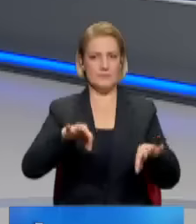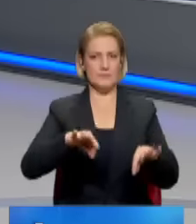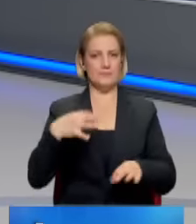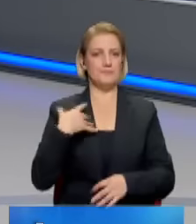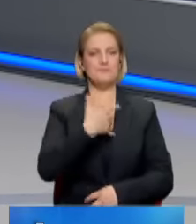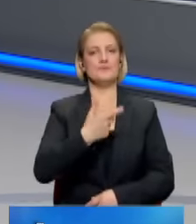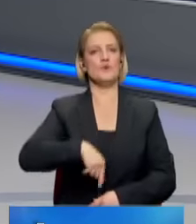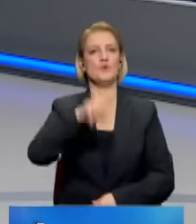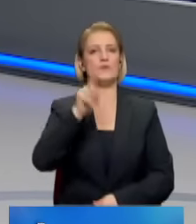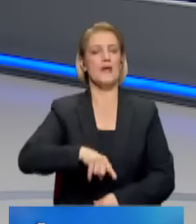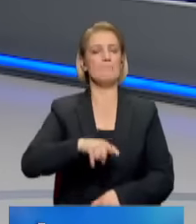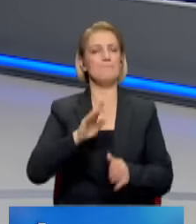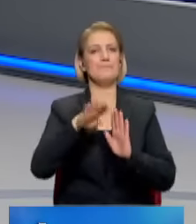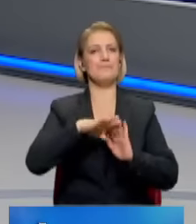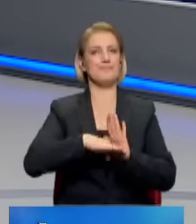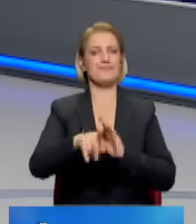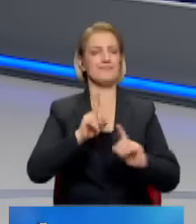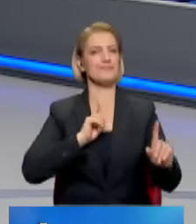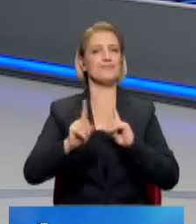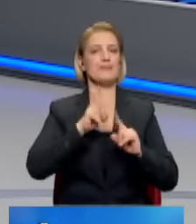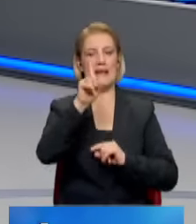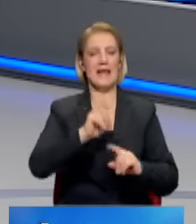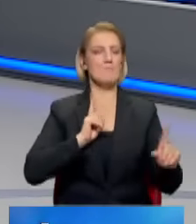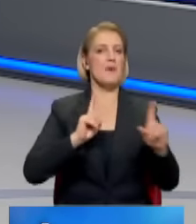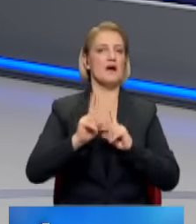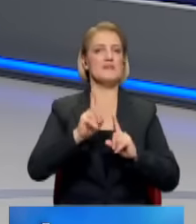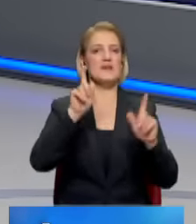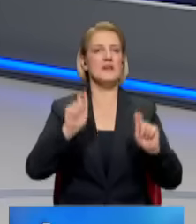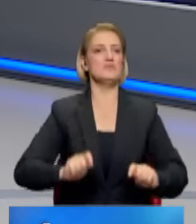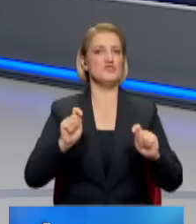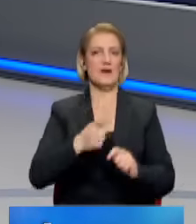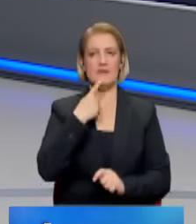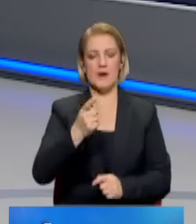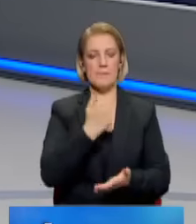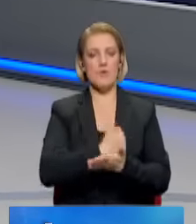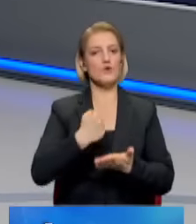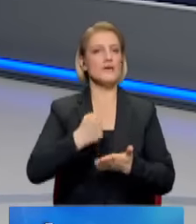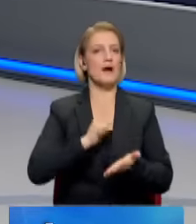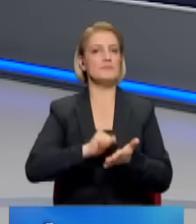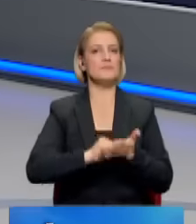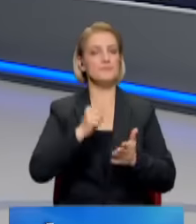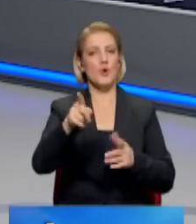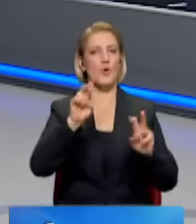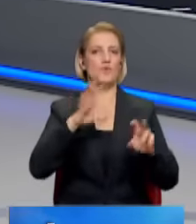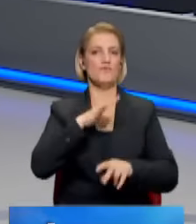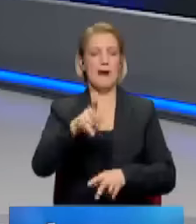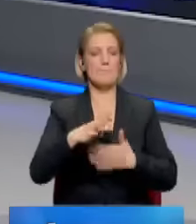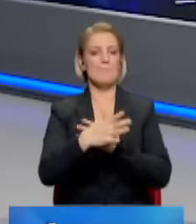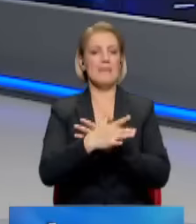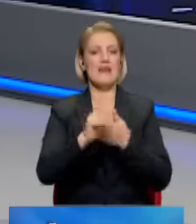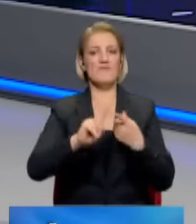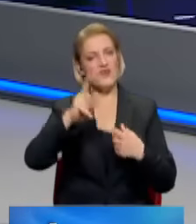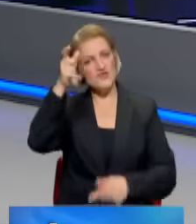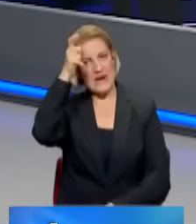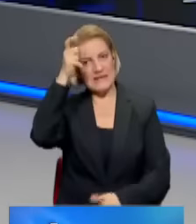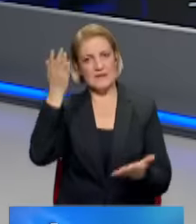ana gündem maddesi Yeni Doğan Çetesi davasının ilk duruşmasının yapılacağı demiştik. Posta Gazetesi'nde o konu var. Melekler ve